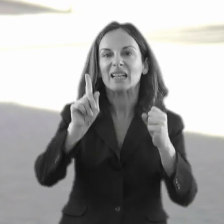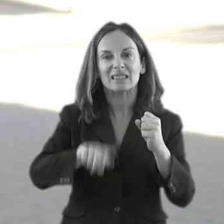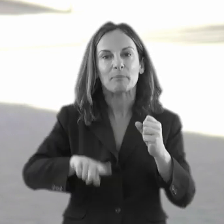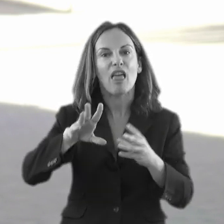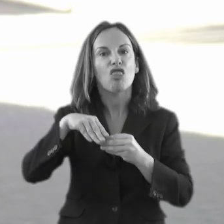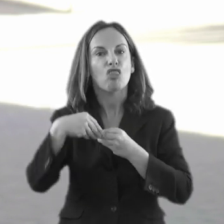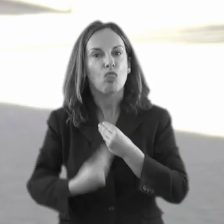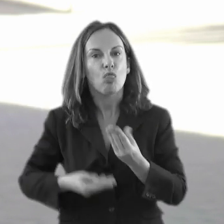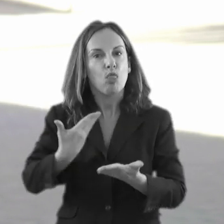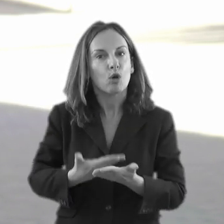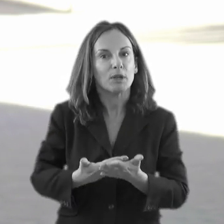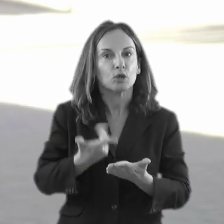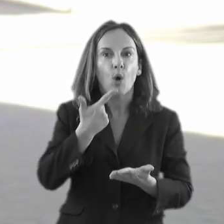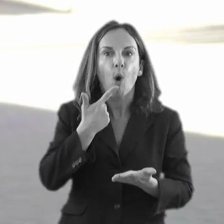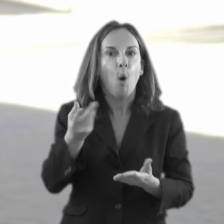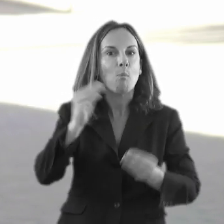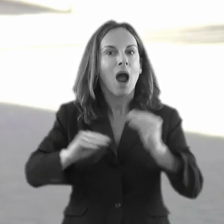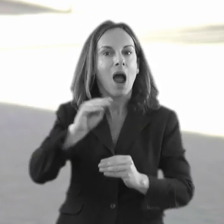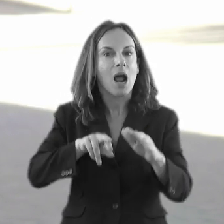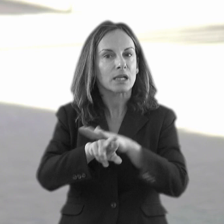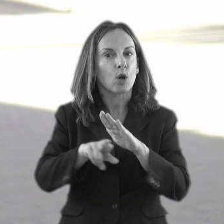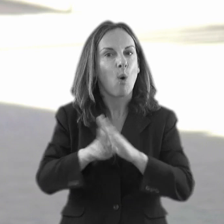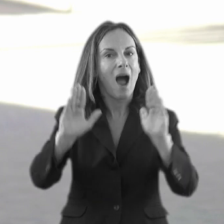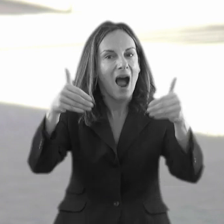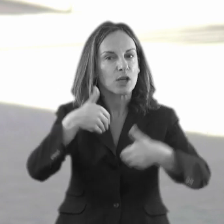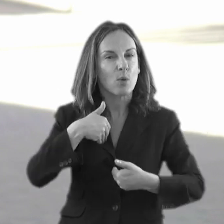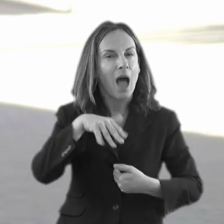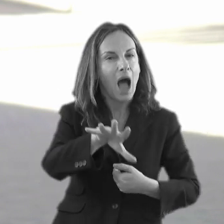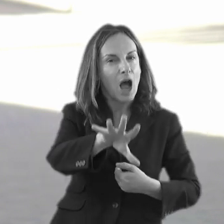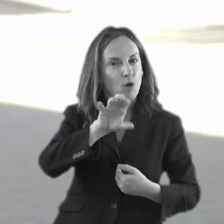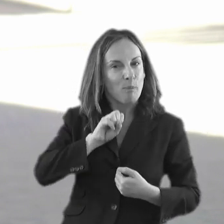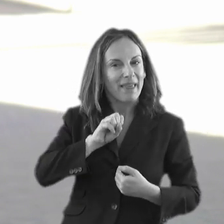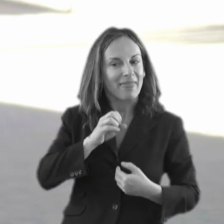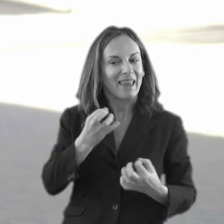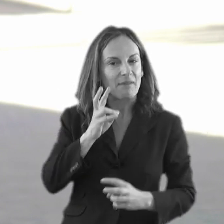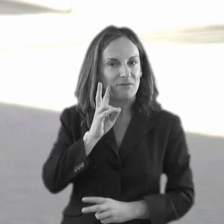que ens permeti comprendre el que nosaltres estem veient, que moltes vegades